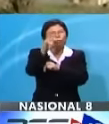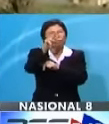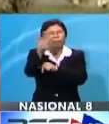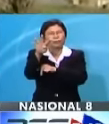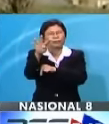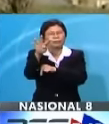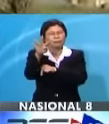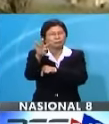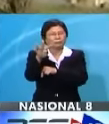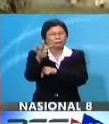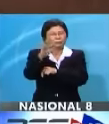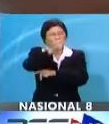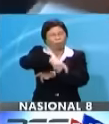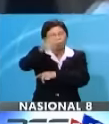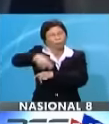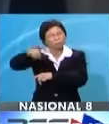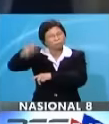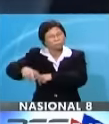324 orang.